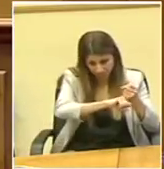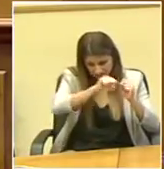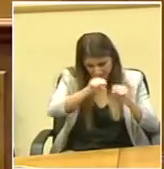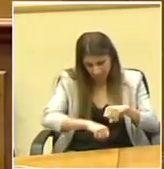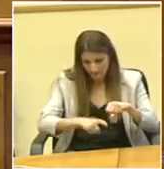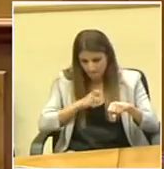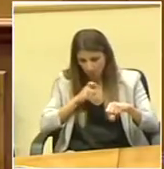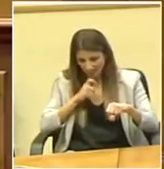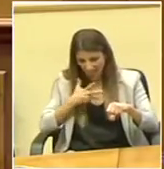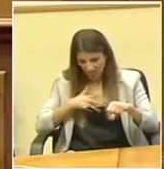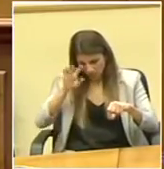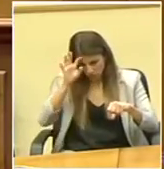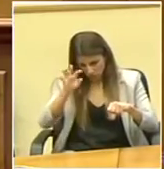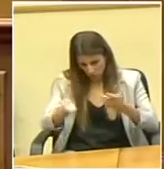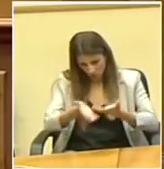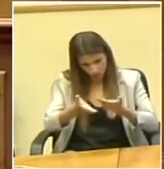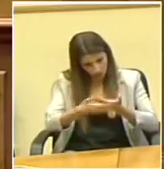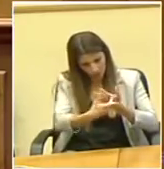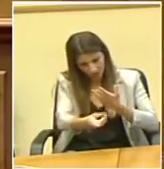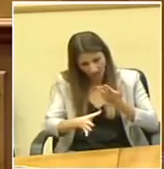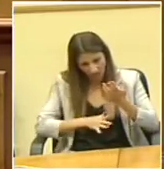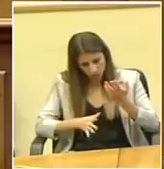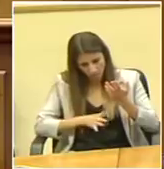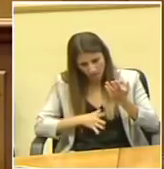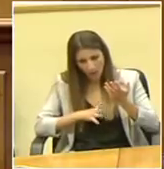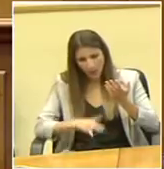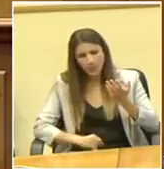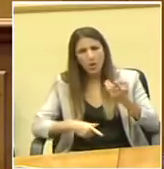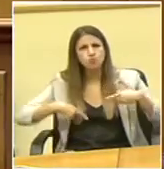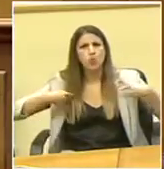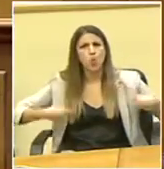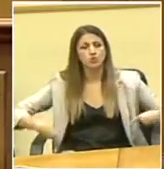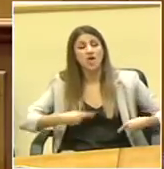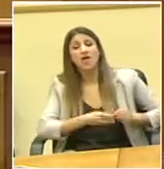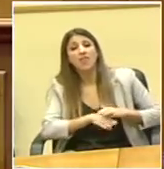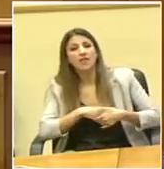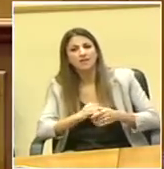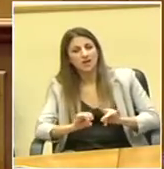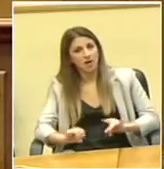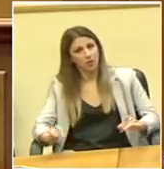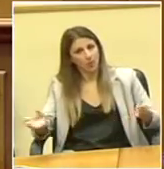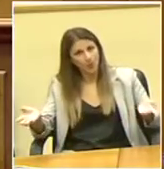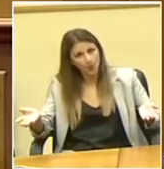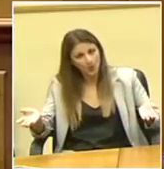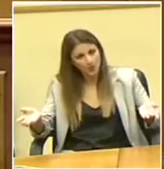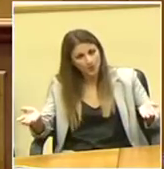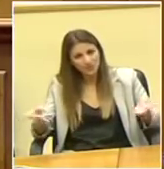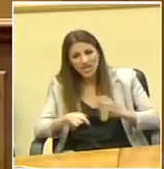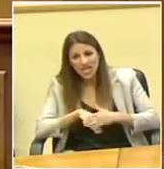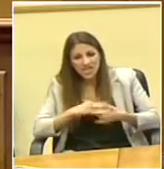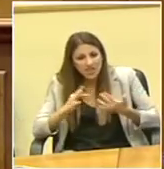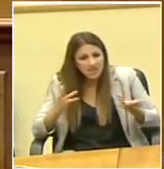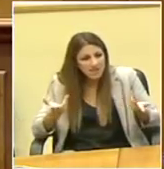πολιτικές για την απασχόληση ή ακόμα και οι επενδύσεις, δεν σας ενδιαφέρει καθόλου το μείγμα